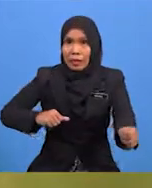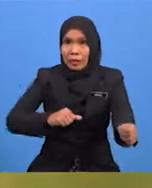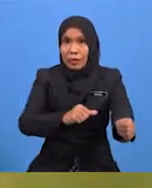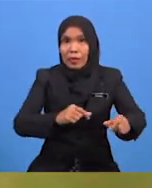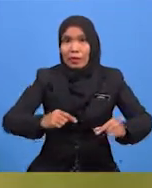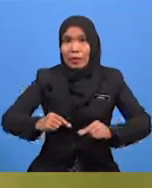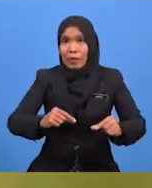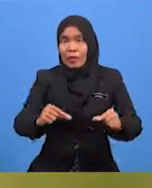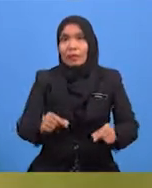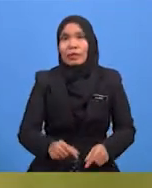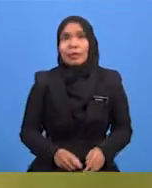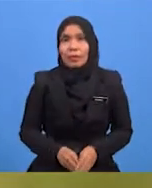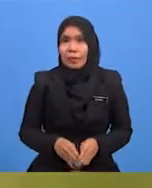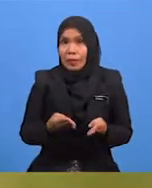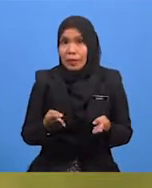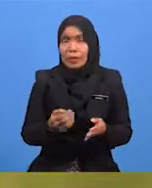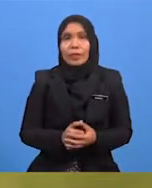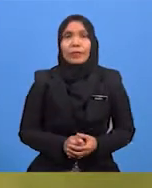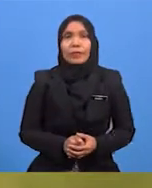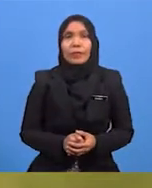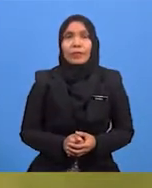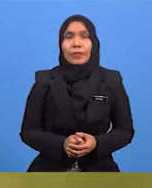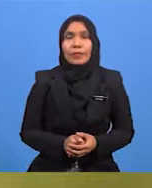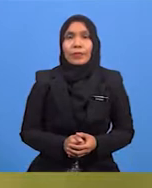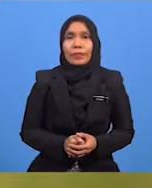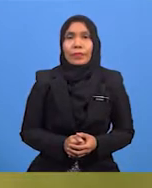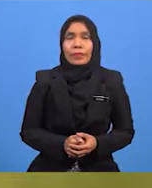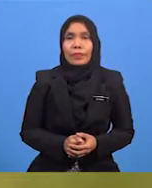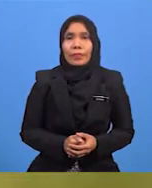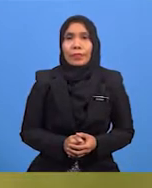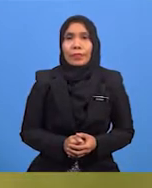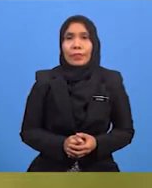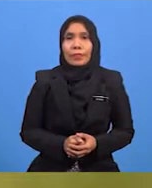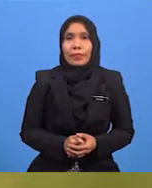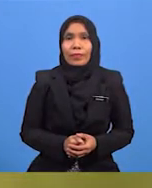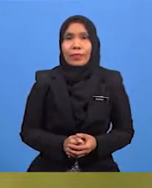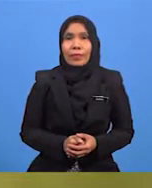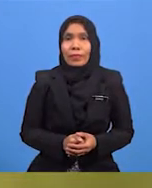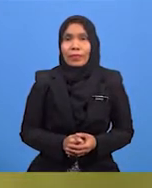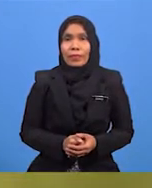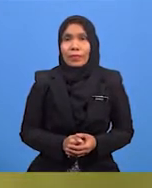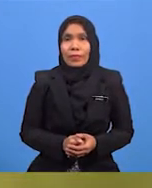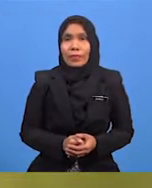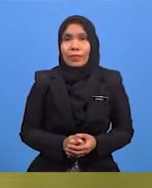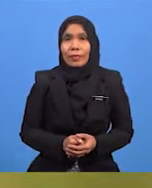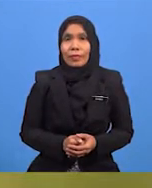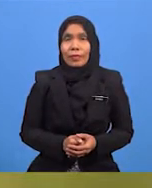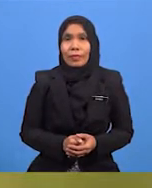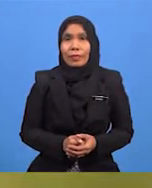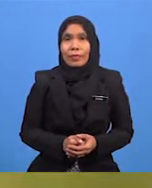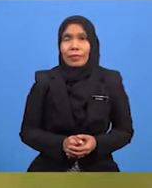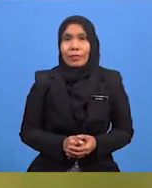Terdapat beberapa aspek gaya bahasa yang akan kita kaji menerusi